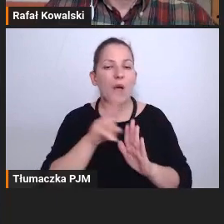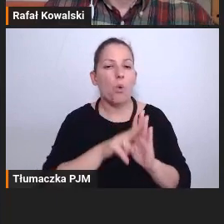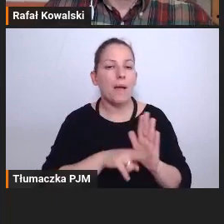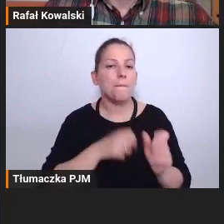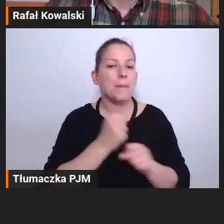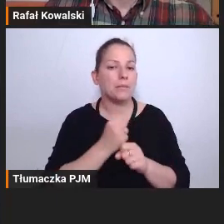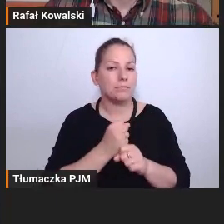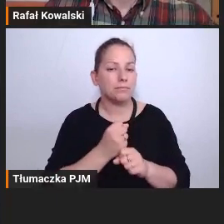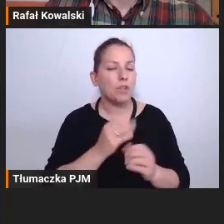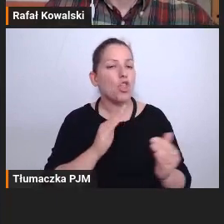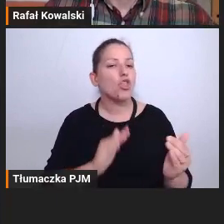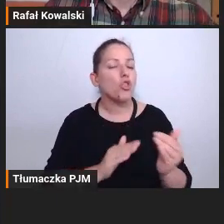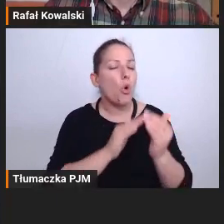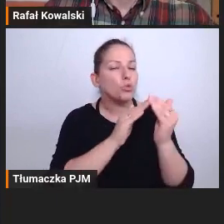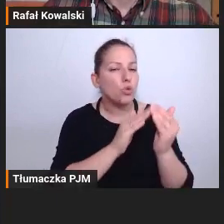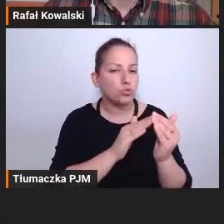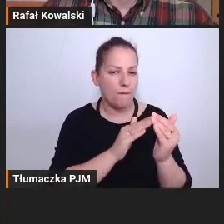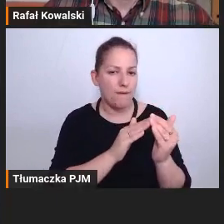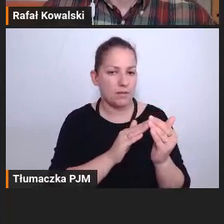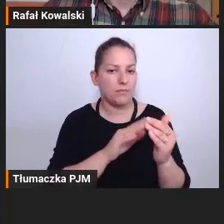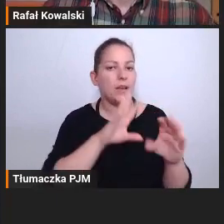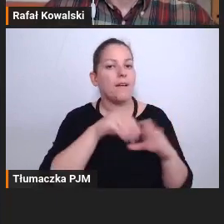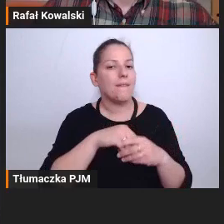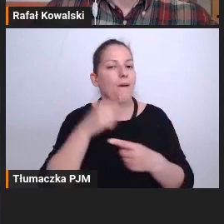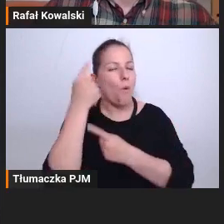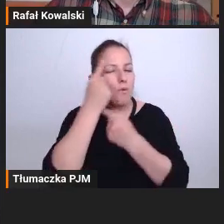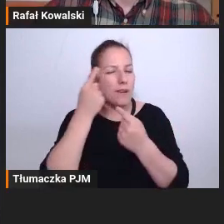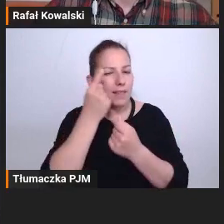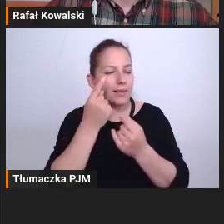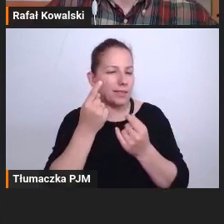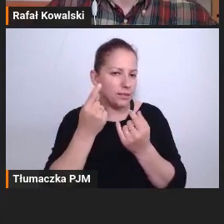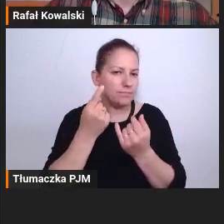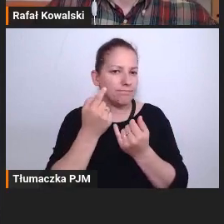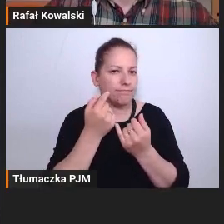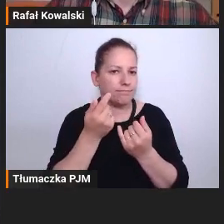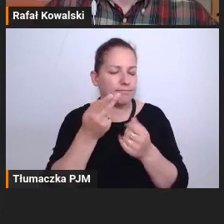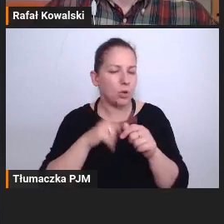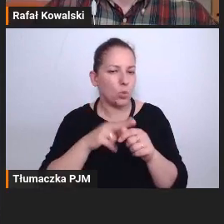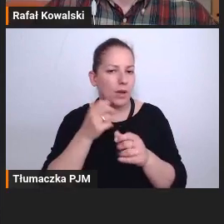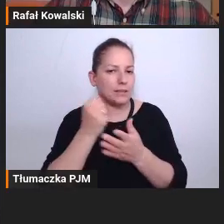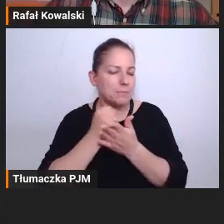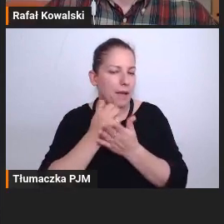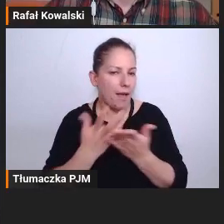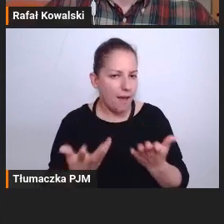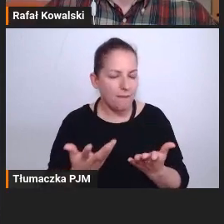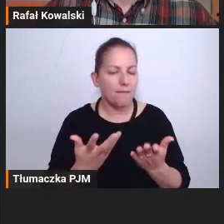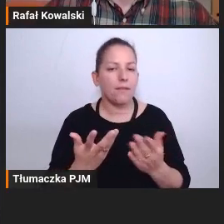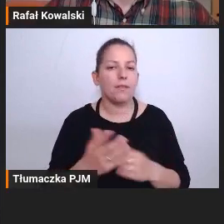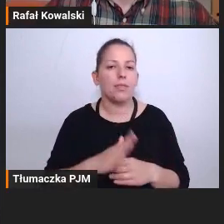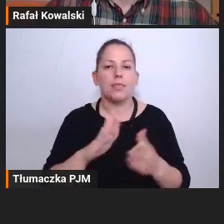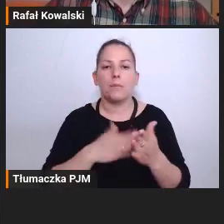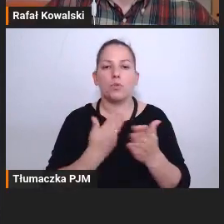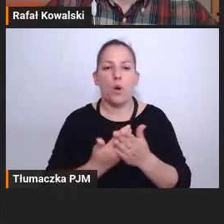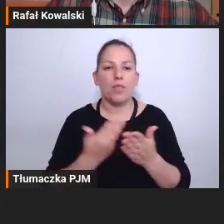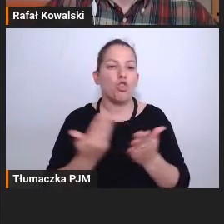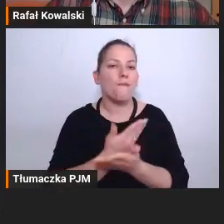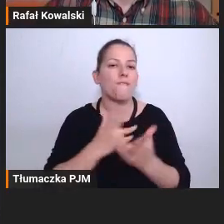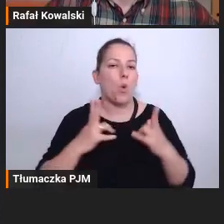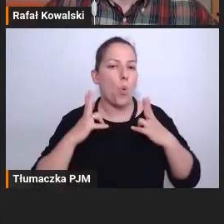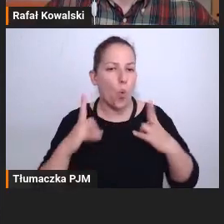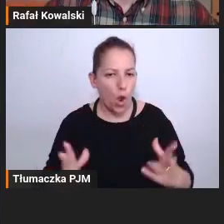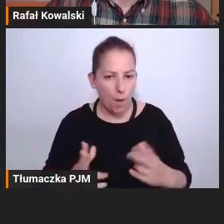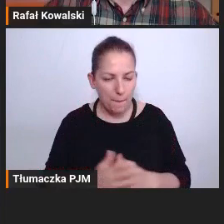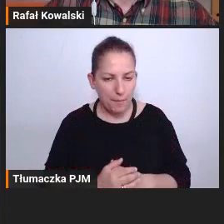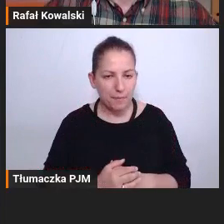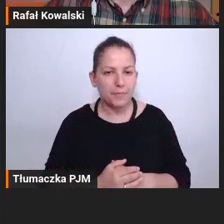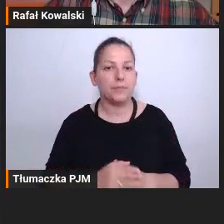pracy dostosować, czyli uwzględnić pewne rzeczy, tak? Uwzględnić chociażby te nowe urlopy i w